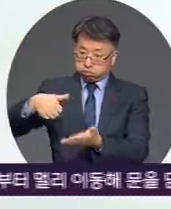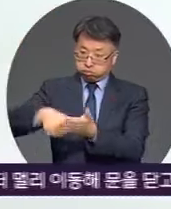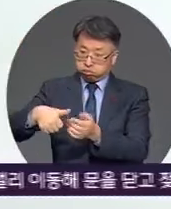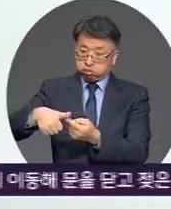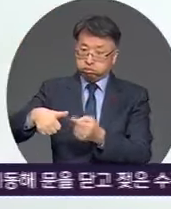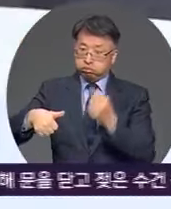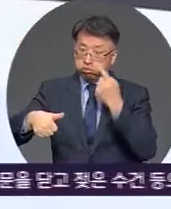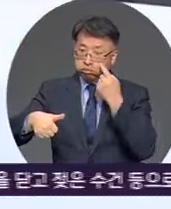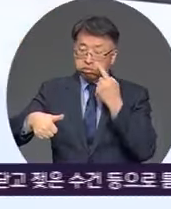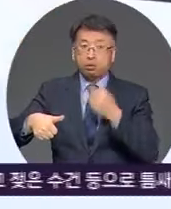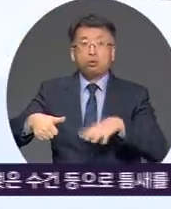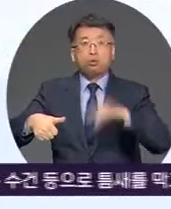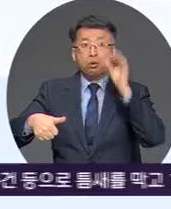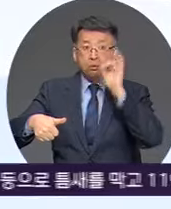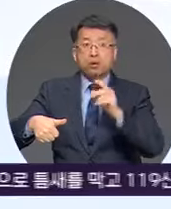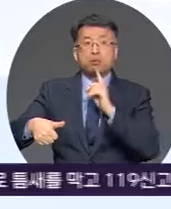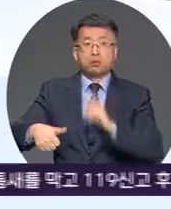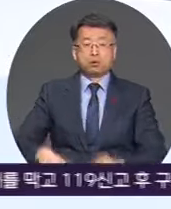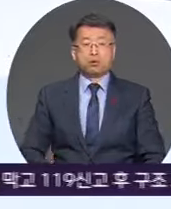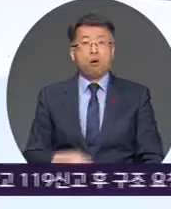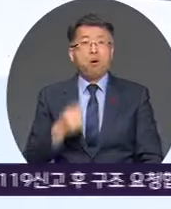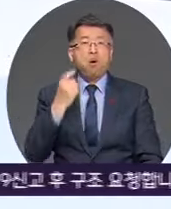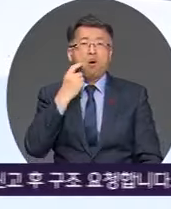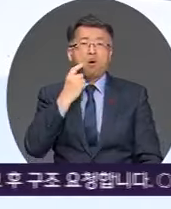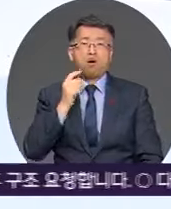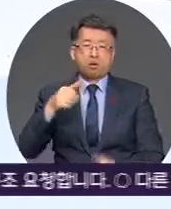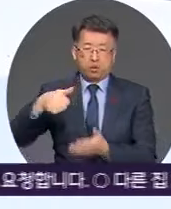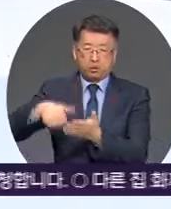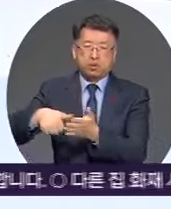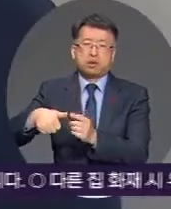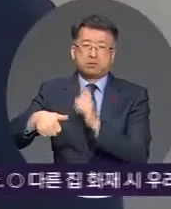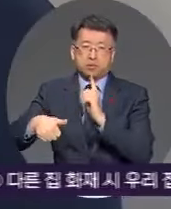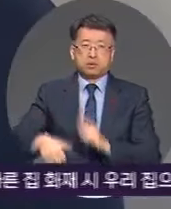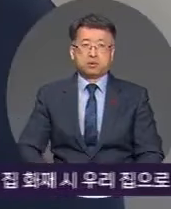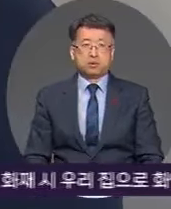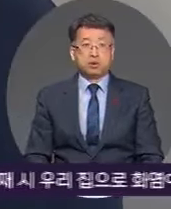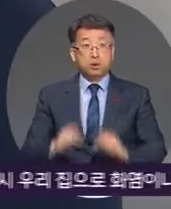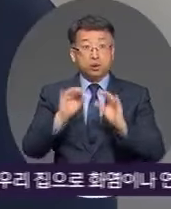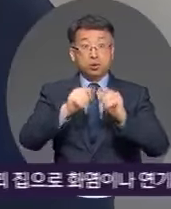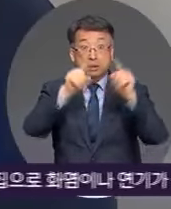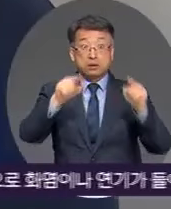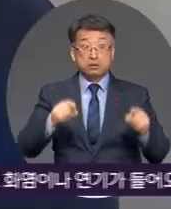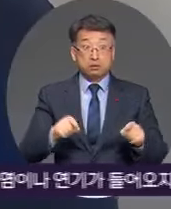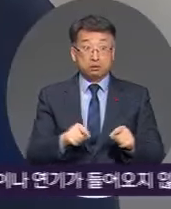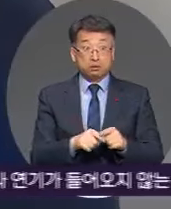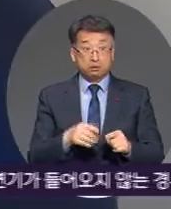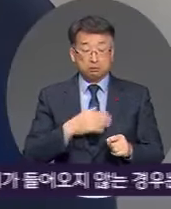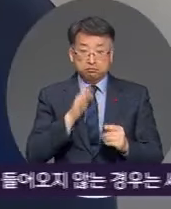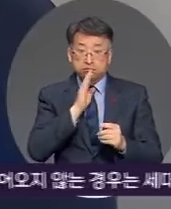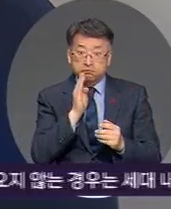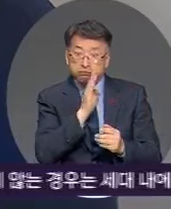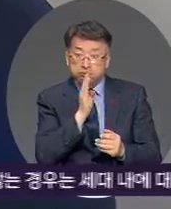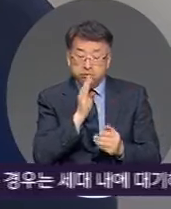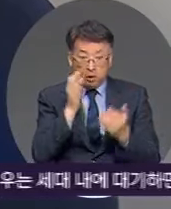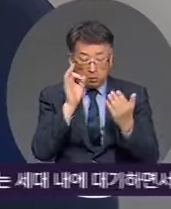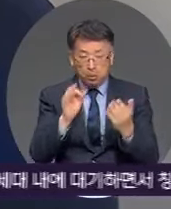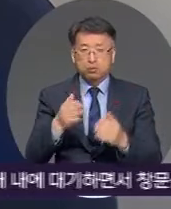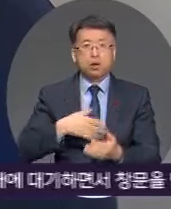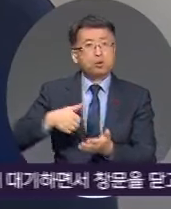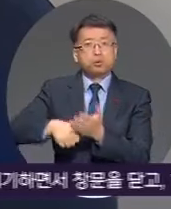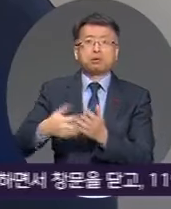찍혀 있었다고 주장합니다 위조 도장이라는 겁니다 동의서를 이제 제 시조를 보니까 제 도장이